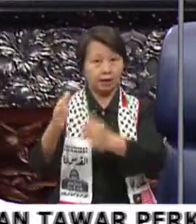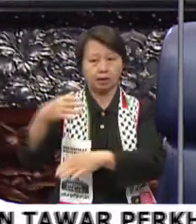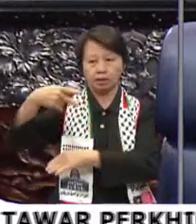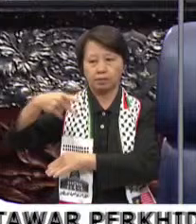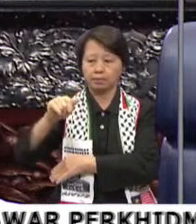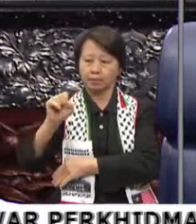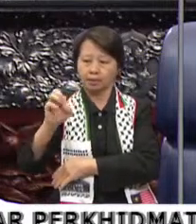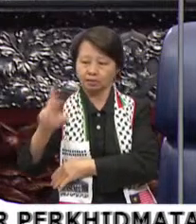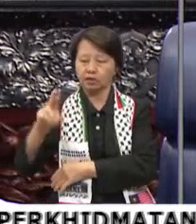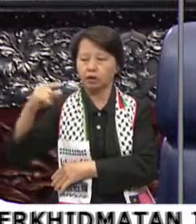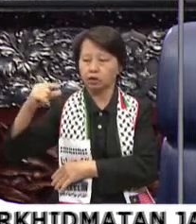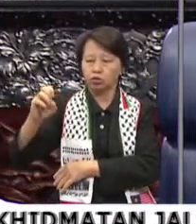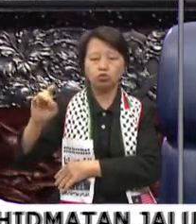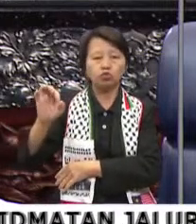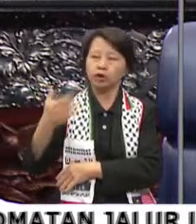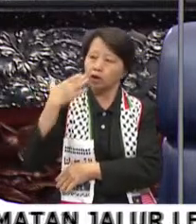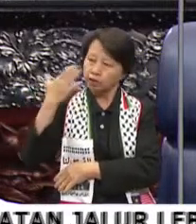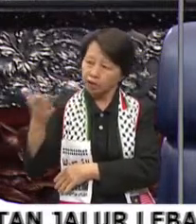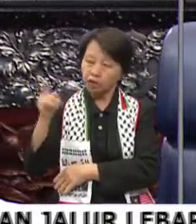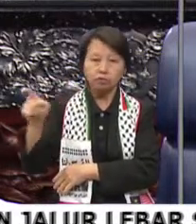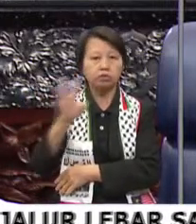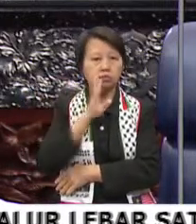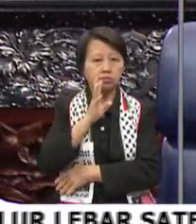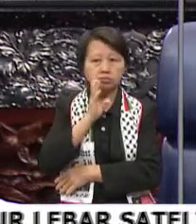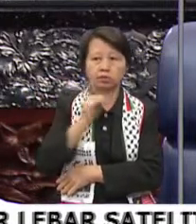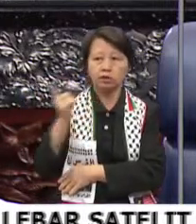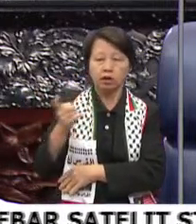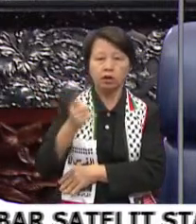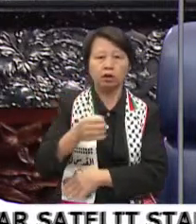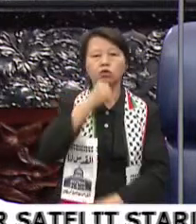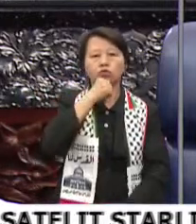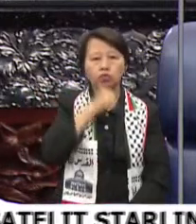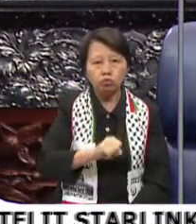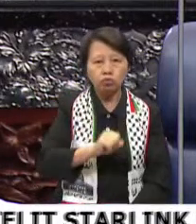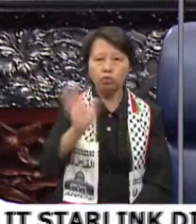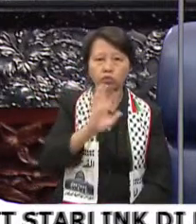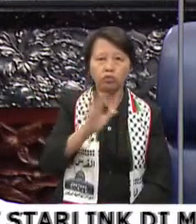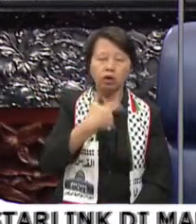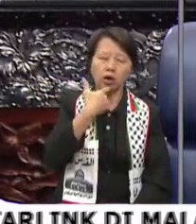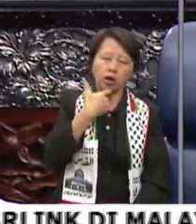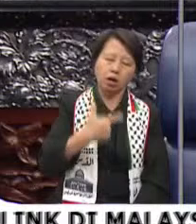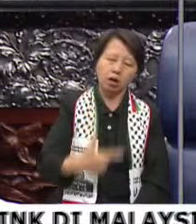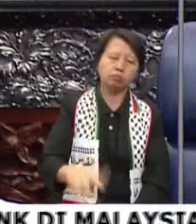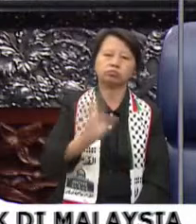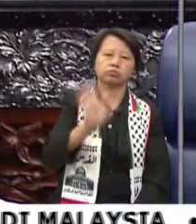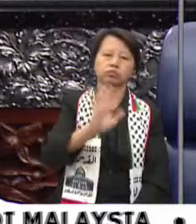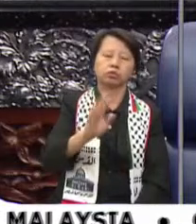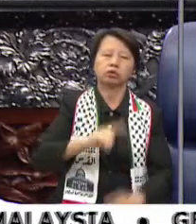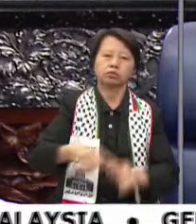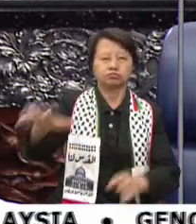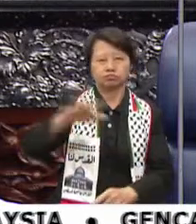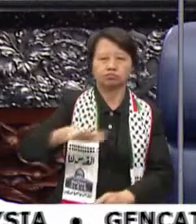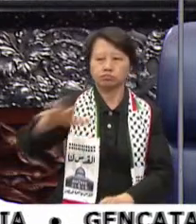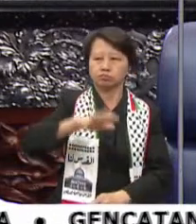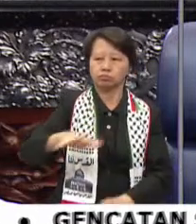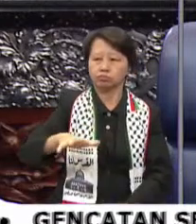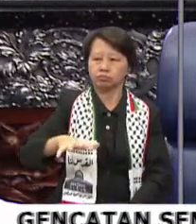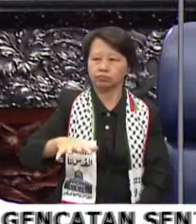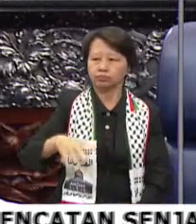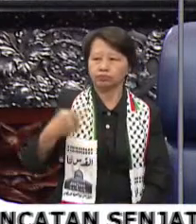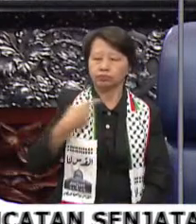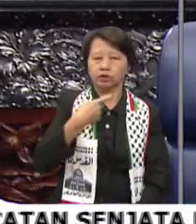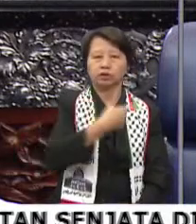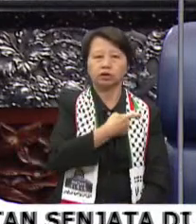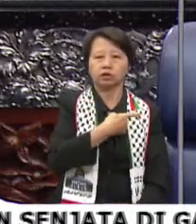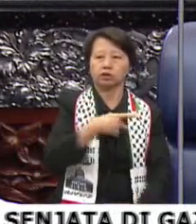ada di sini Terima kasih Pasir Gudang saya ini umur bukan panjang sangat sekurang-kurangnya